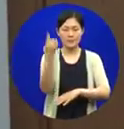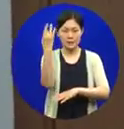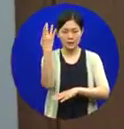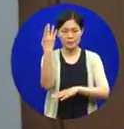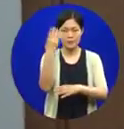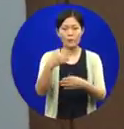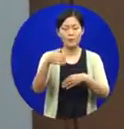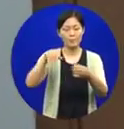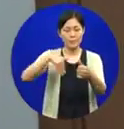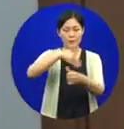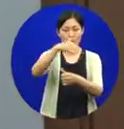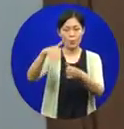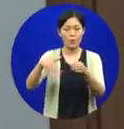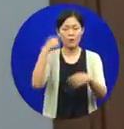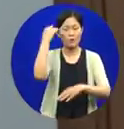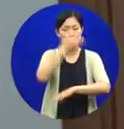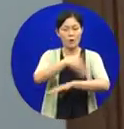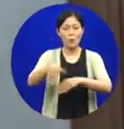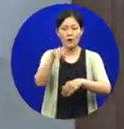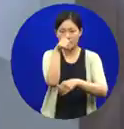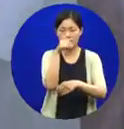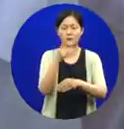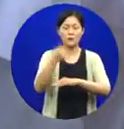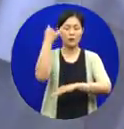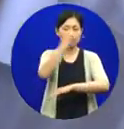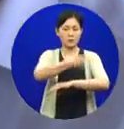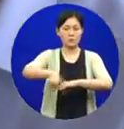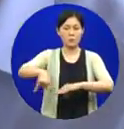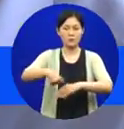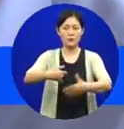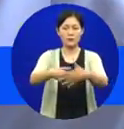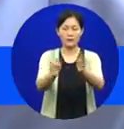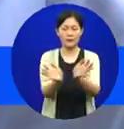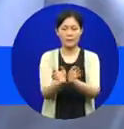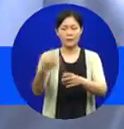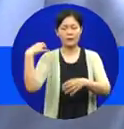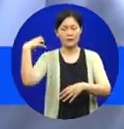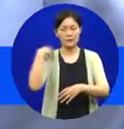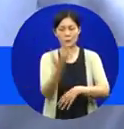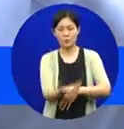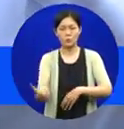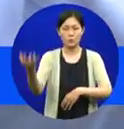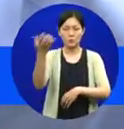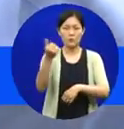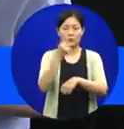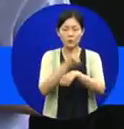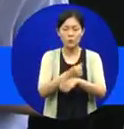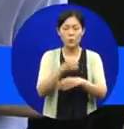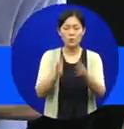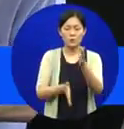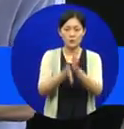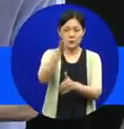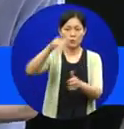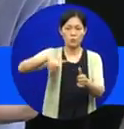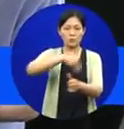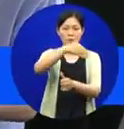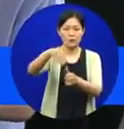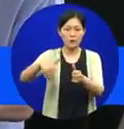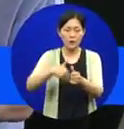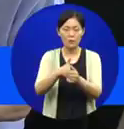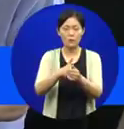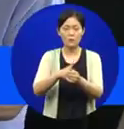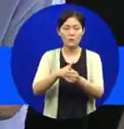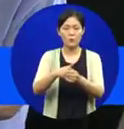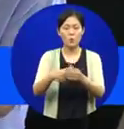기본 경관 계획을 고시한 데 이어 경관 디자인 관련 부서를 도시 디자인 담당관으로 격상시키고 도시경관 관리를